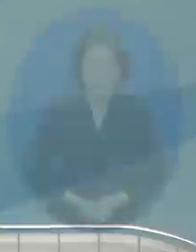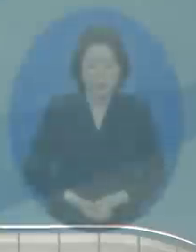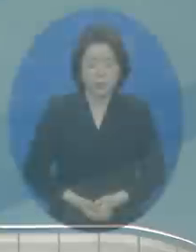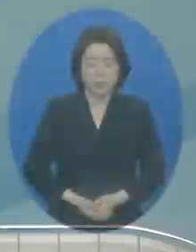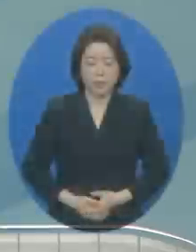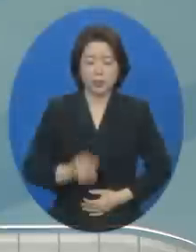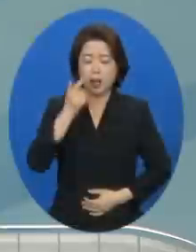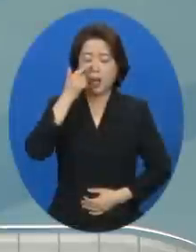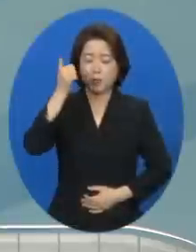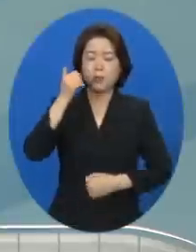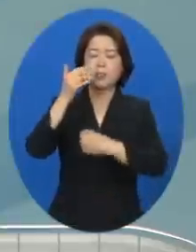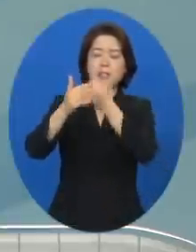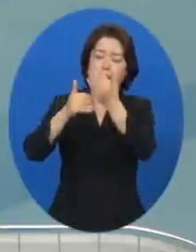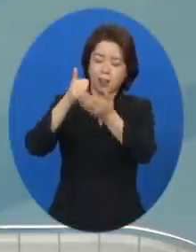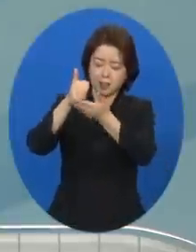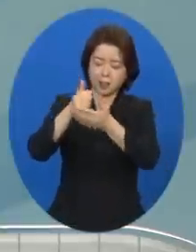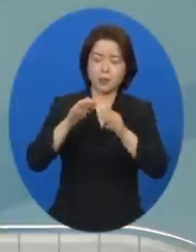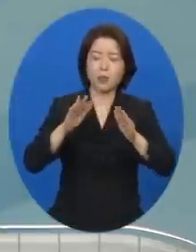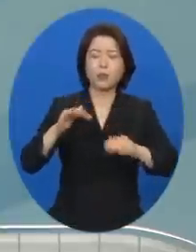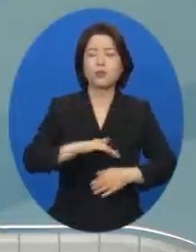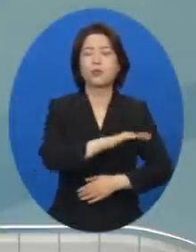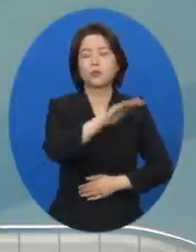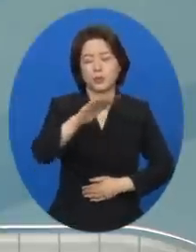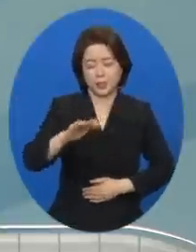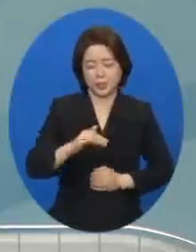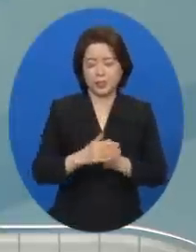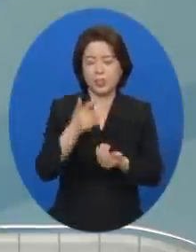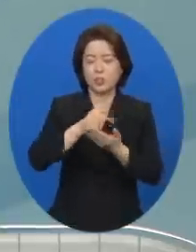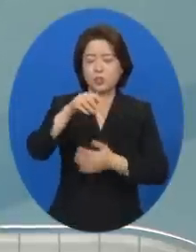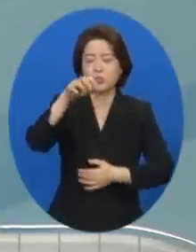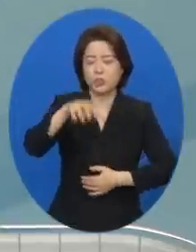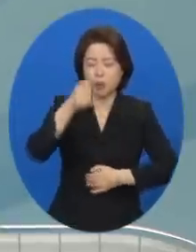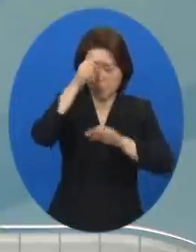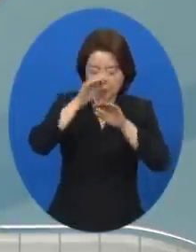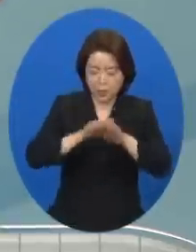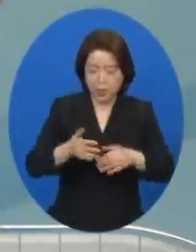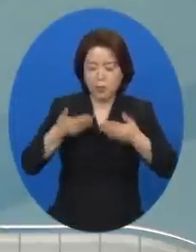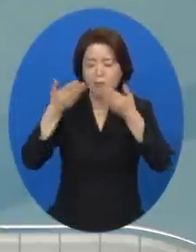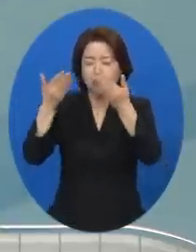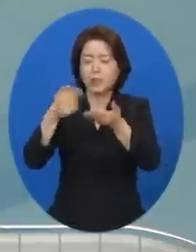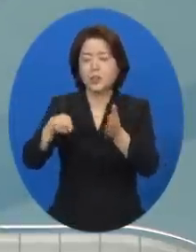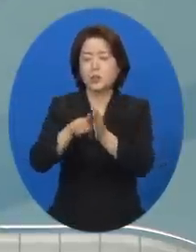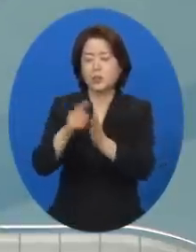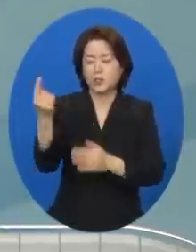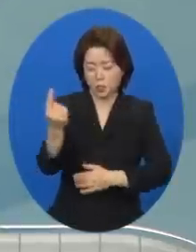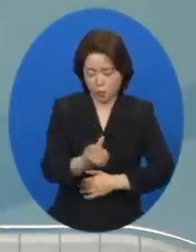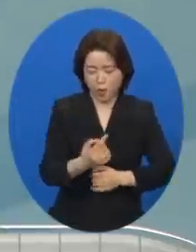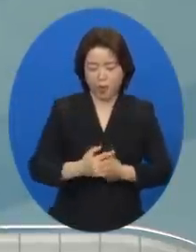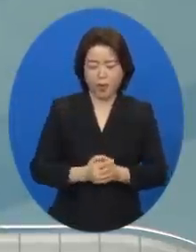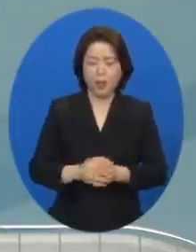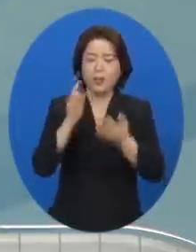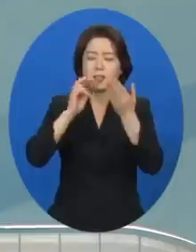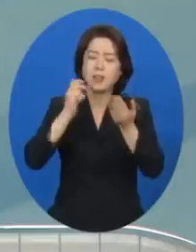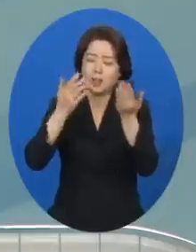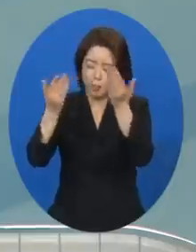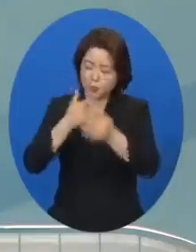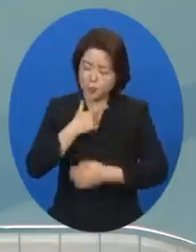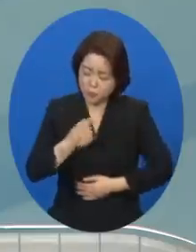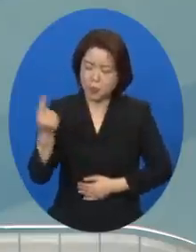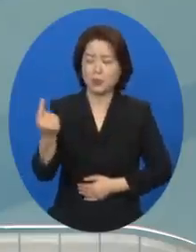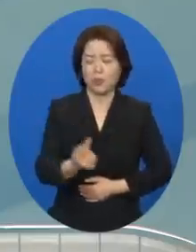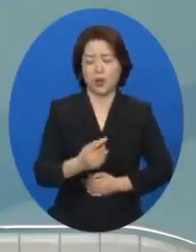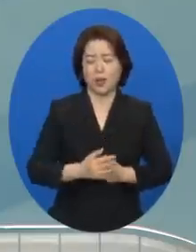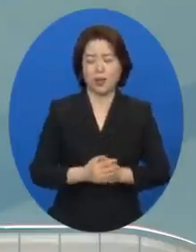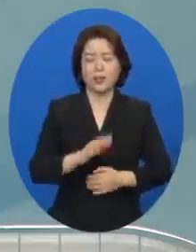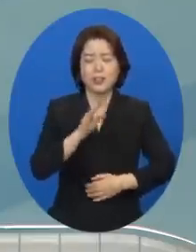아버지 하나님 오늘도 저희들은 주님 앞에 예배 하기 위해 왔습니다 찬양 하고 싶어 왔습니다 정말